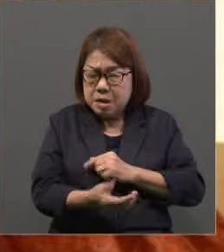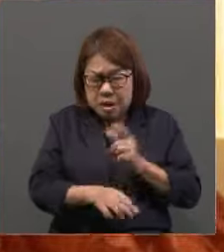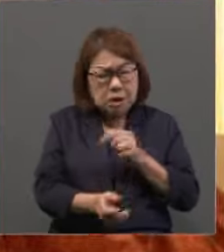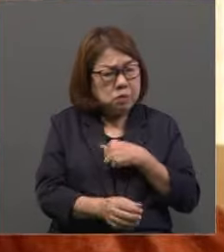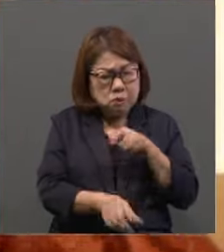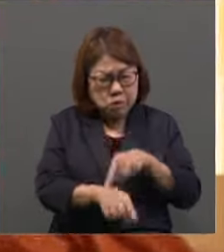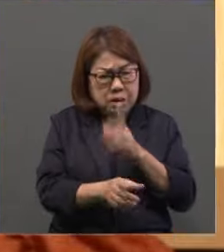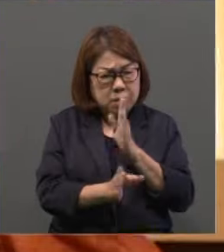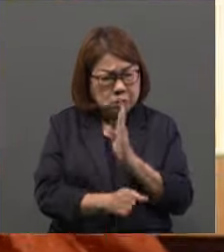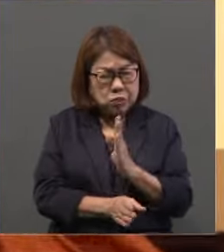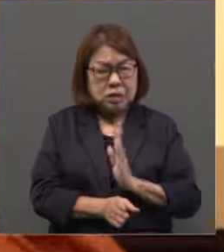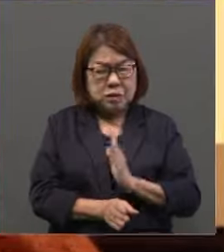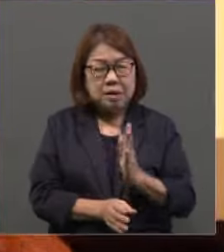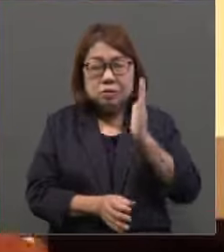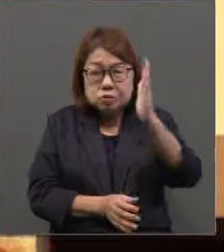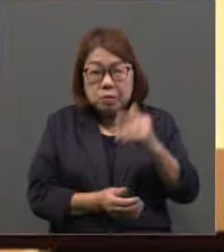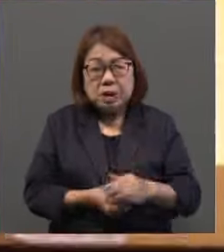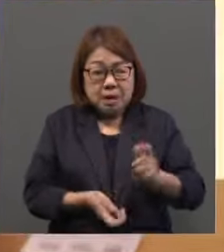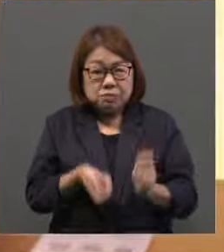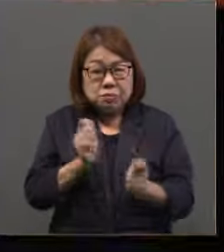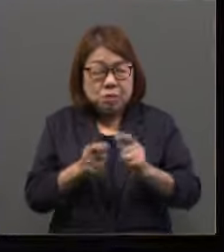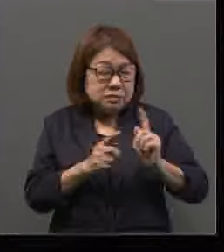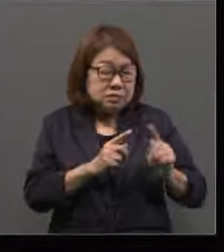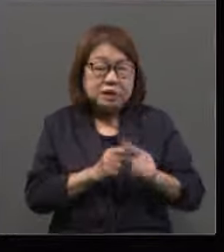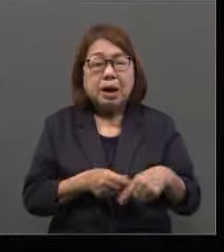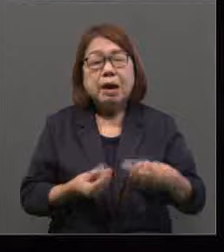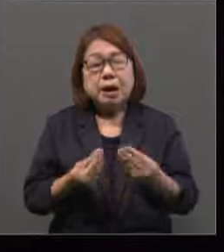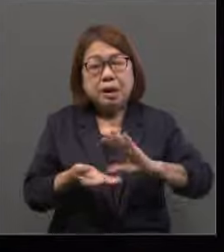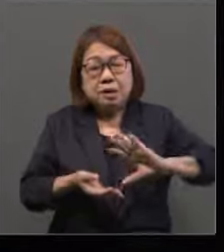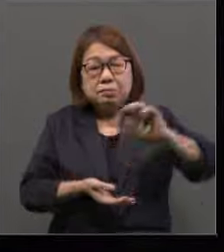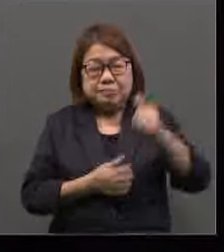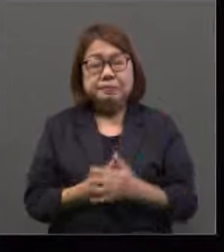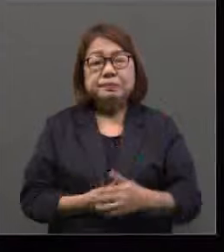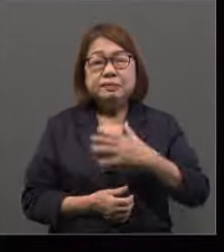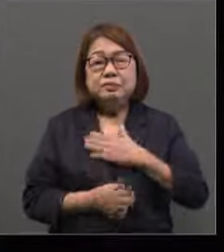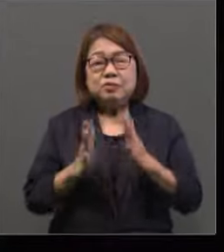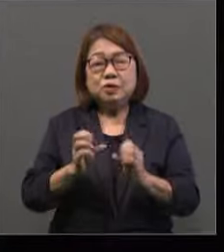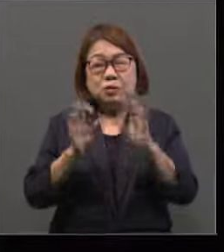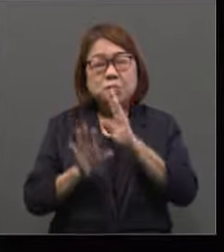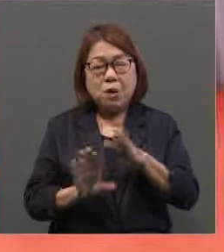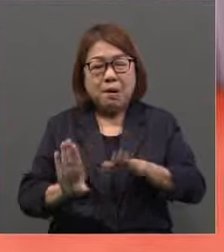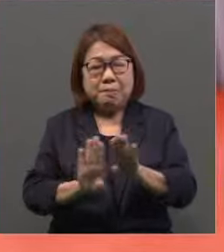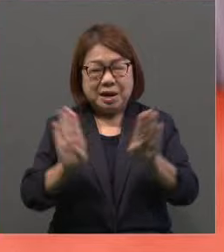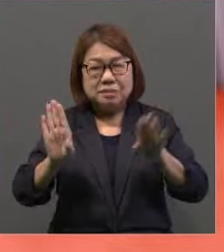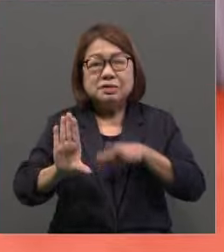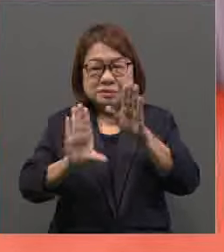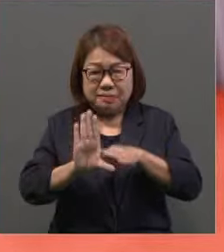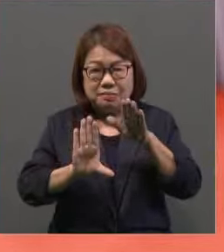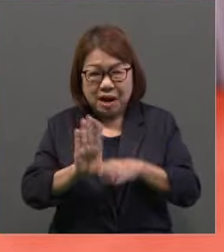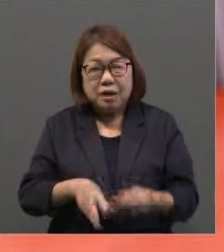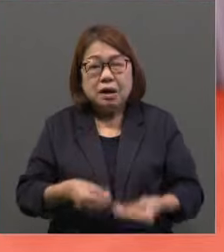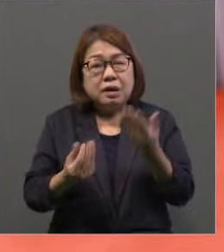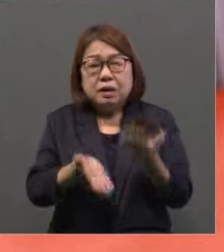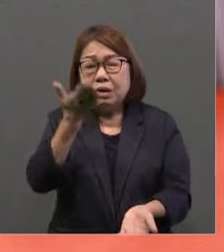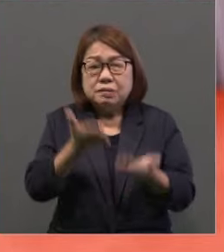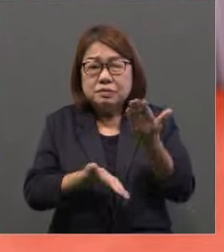ช่วยพัฒนานักเรียนให้สมบูรณ์ได ้จะรับสมัครนักเรียนนะครับจะเปิดโอกาสให้นักเรียนทุกคนในโรงเรียนน